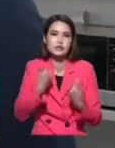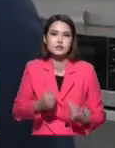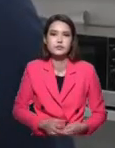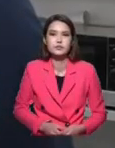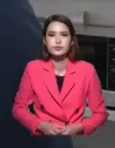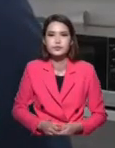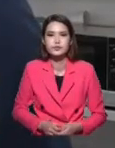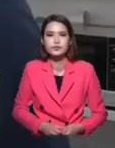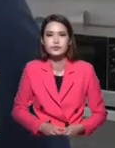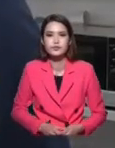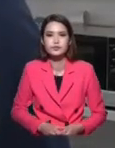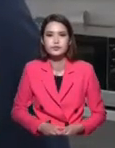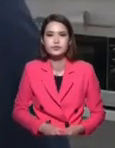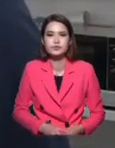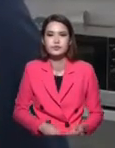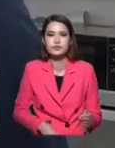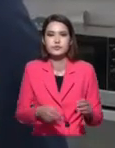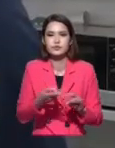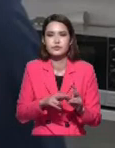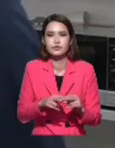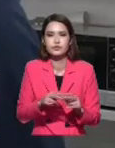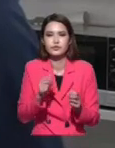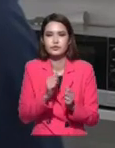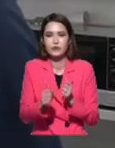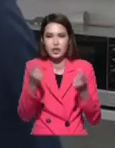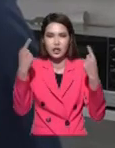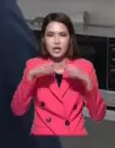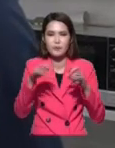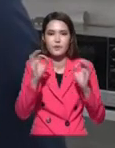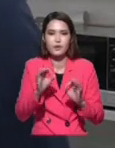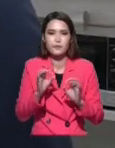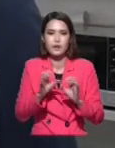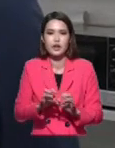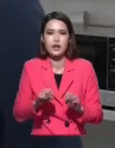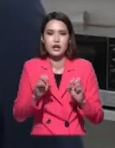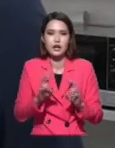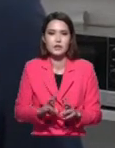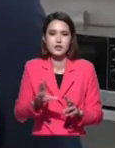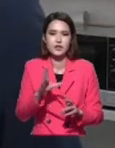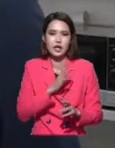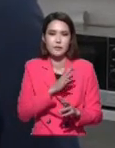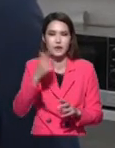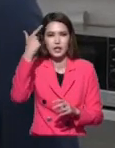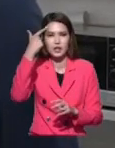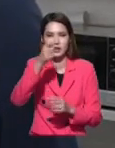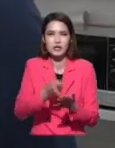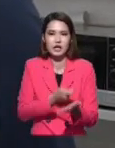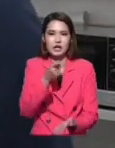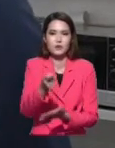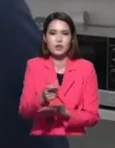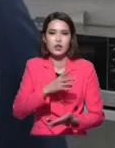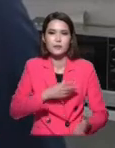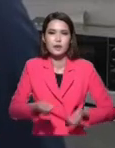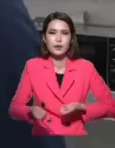850 проб было отобрано, из них 50% несоответствия показали нормативным документам. Данные заключения мы направили в